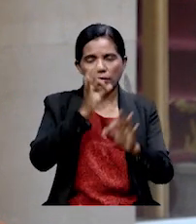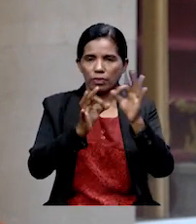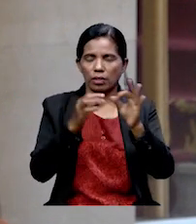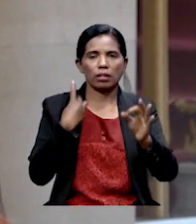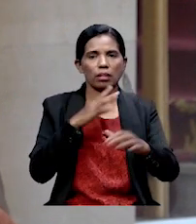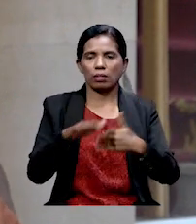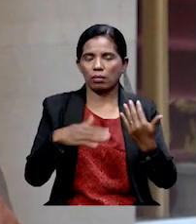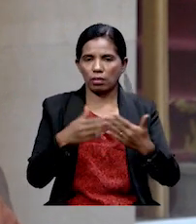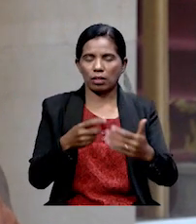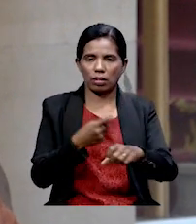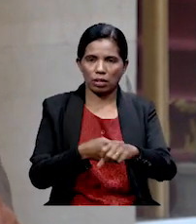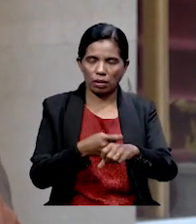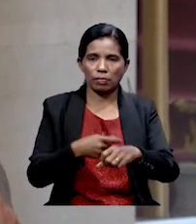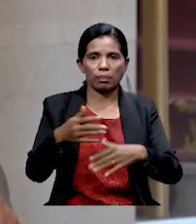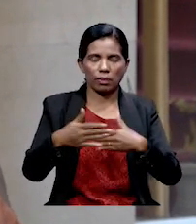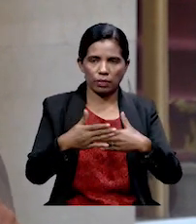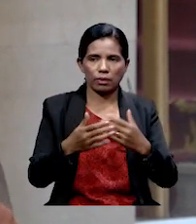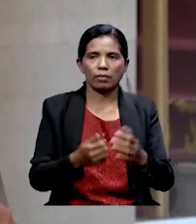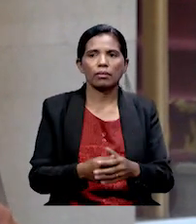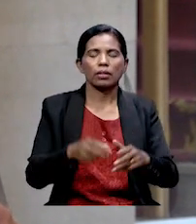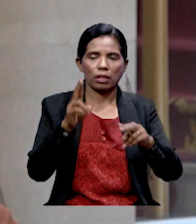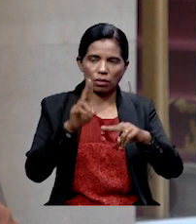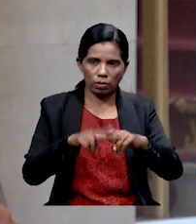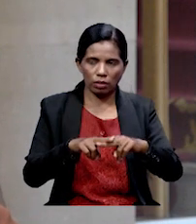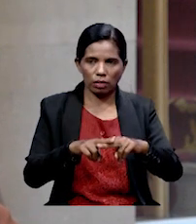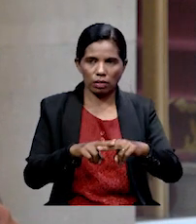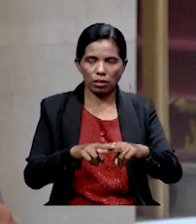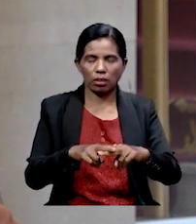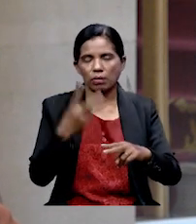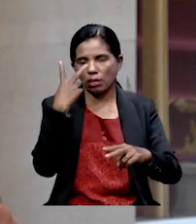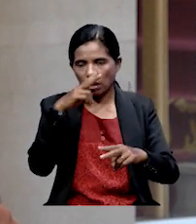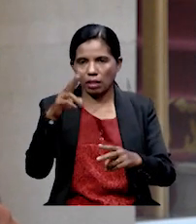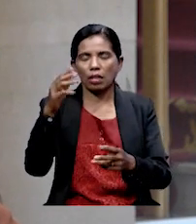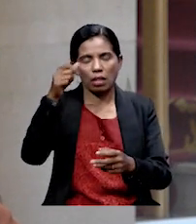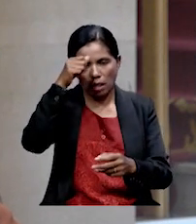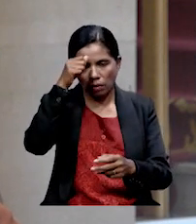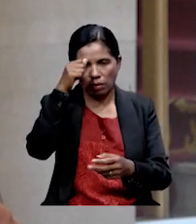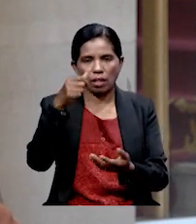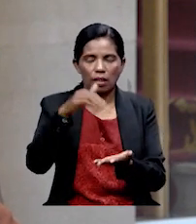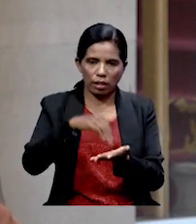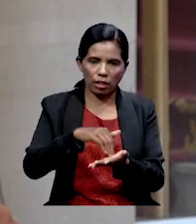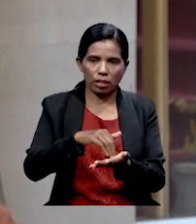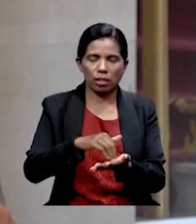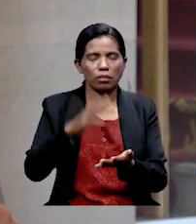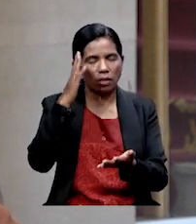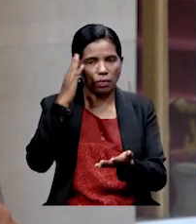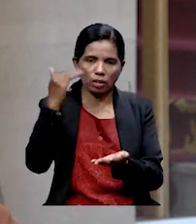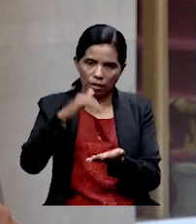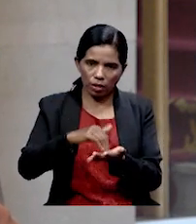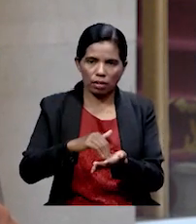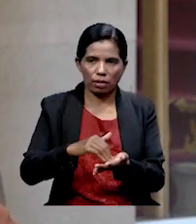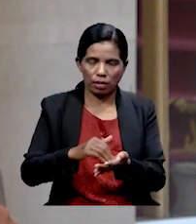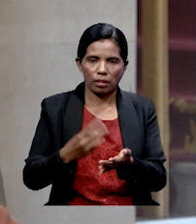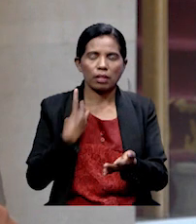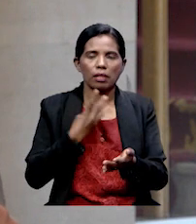te ia tempo ana atu tur atu haro reflesau atu hanoi para bele